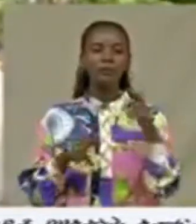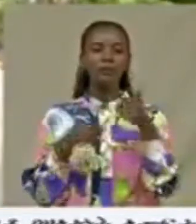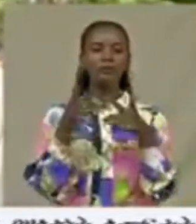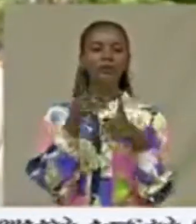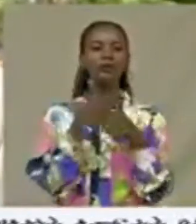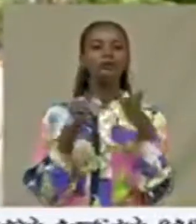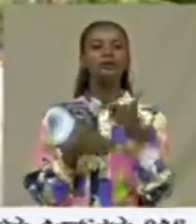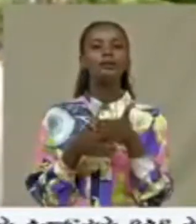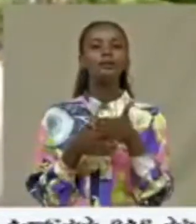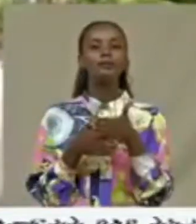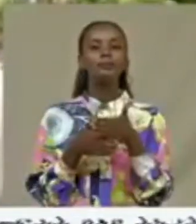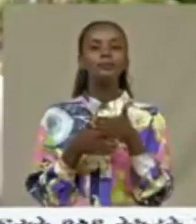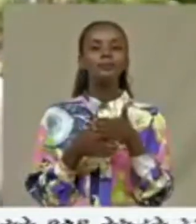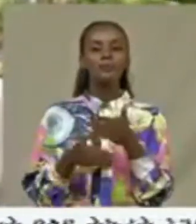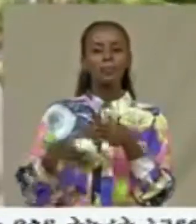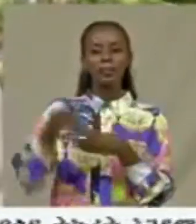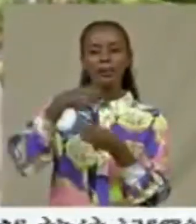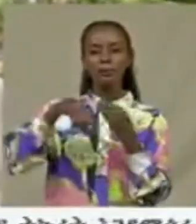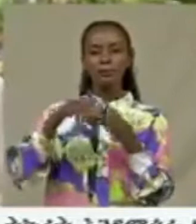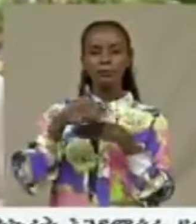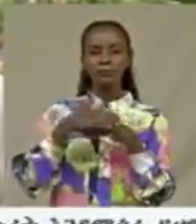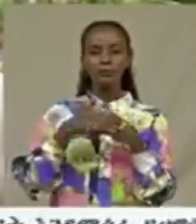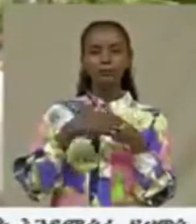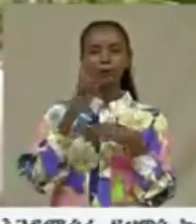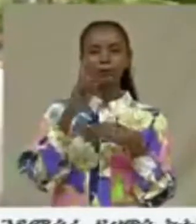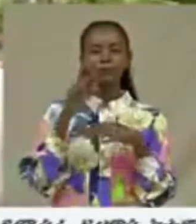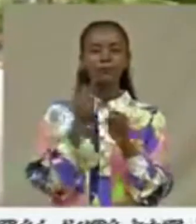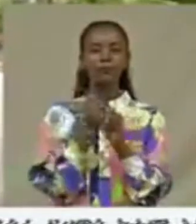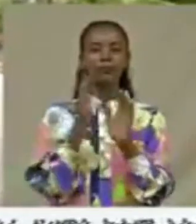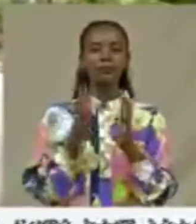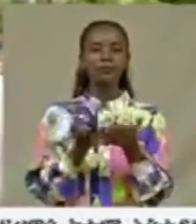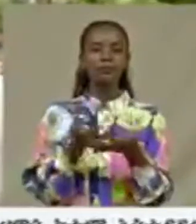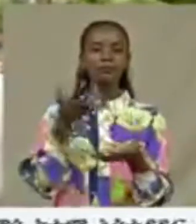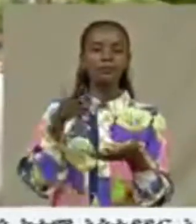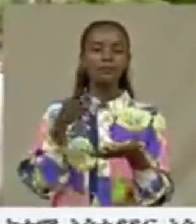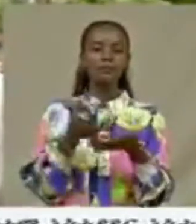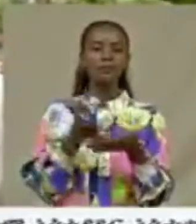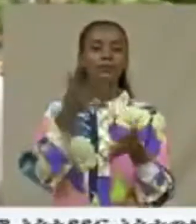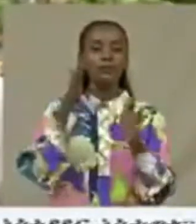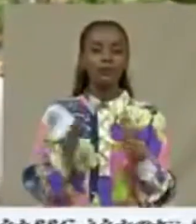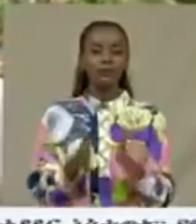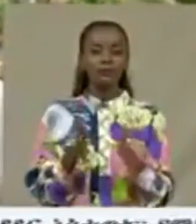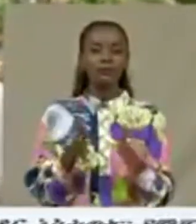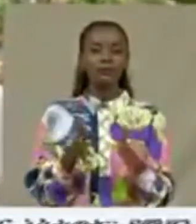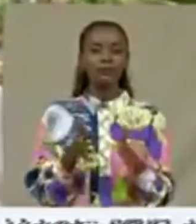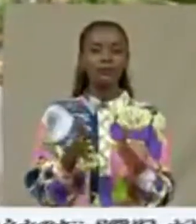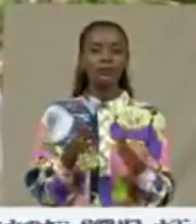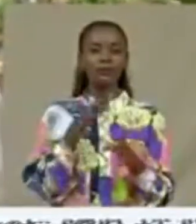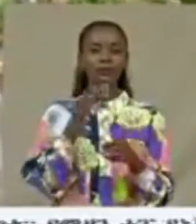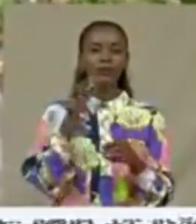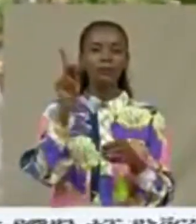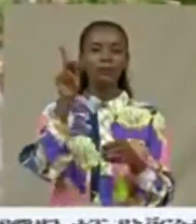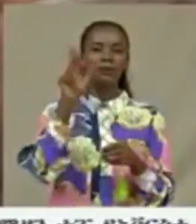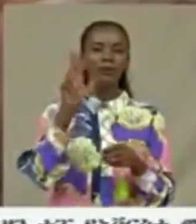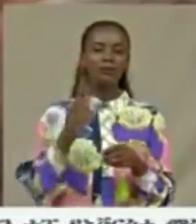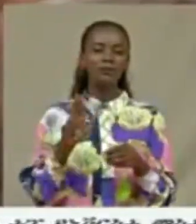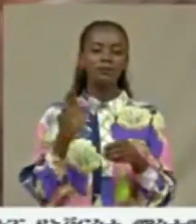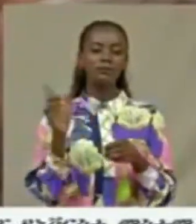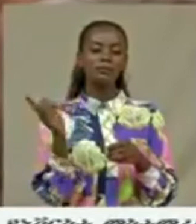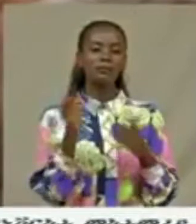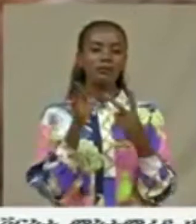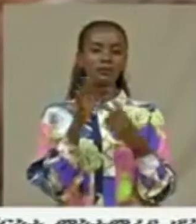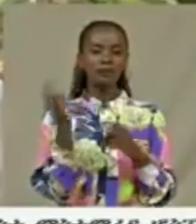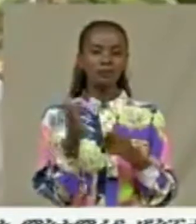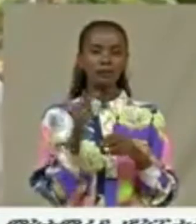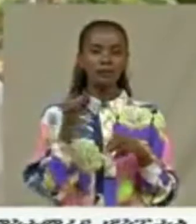ደረጃ በአካባቢያችን ደረጃ ላይ አንድ ኢንቨስተር መጥቷል። ያ ኢንቨስተር የፓይነር ምርጥ ዘር